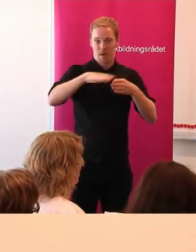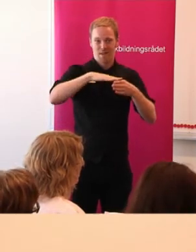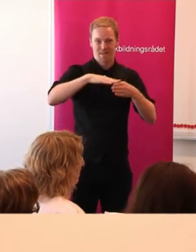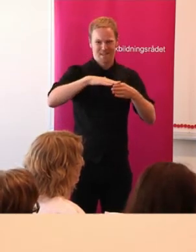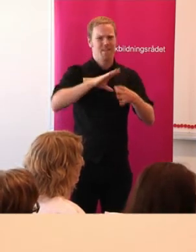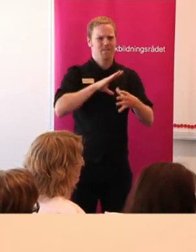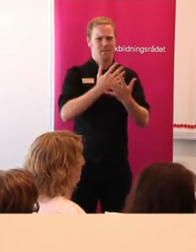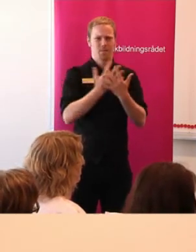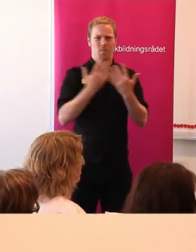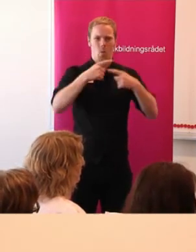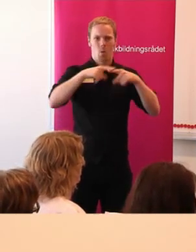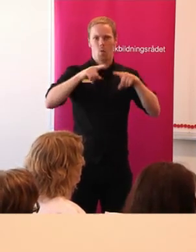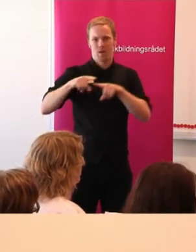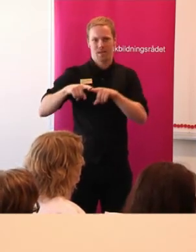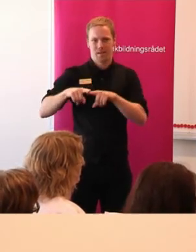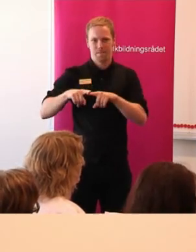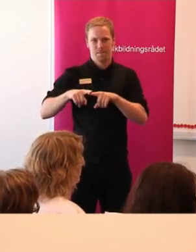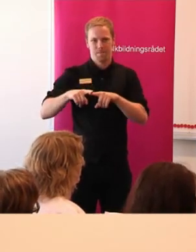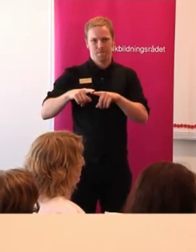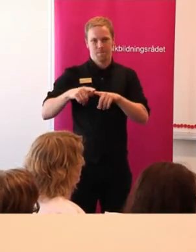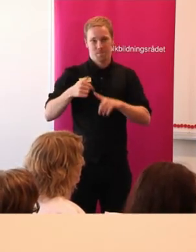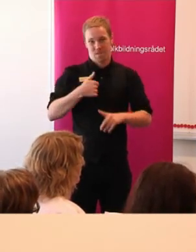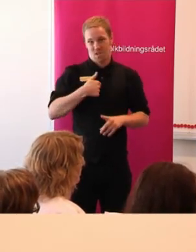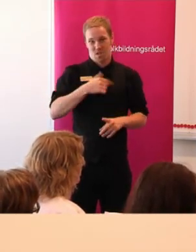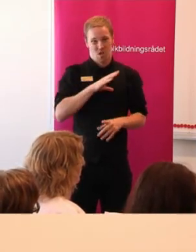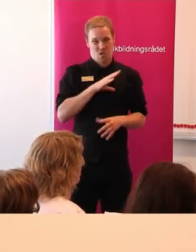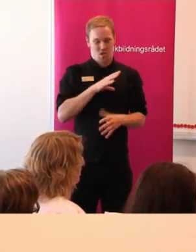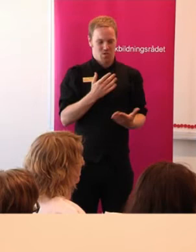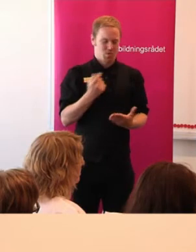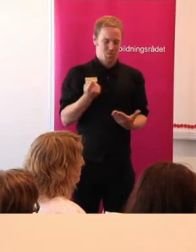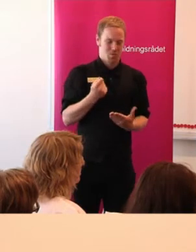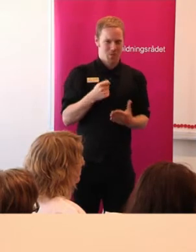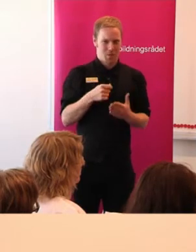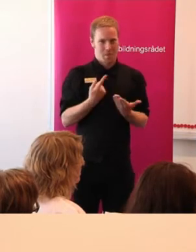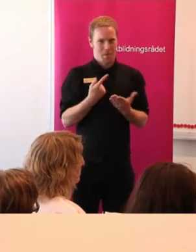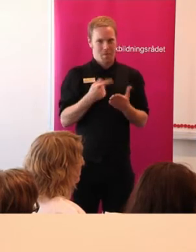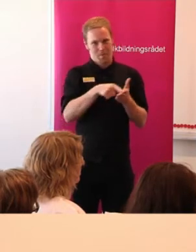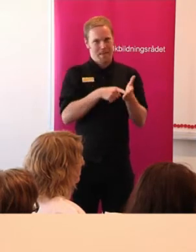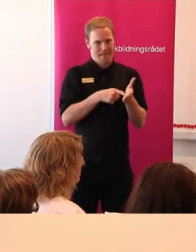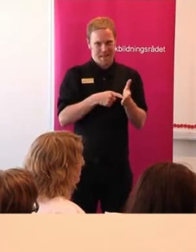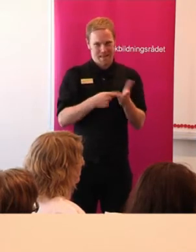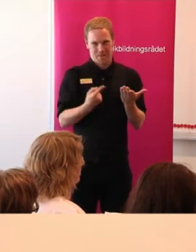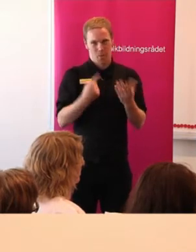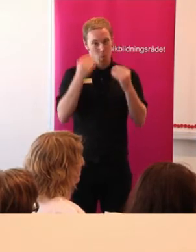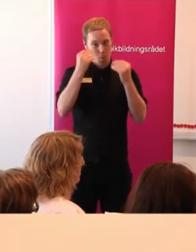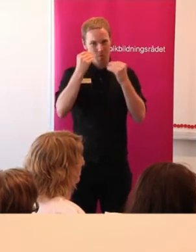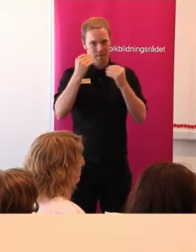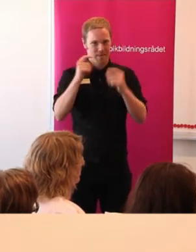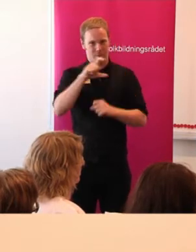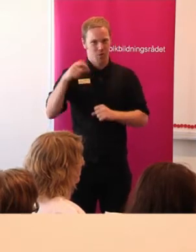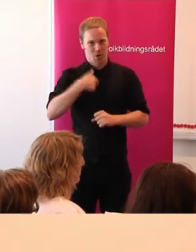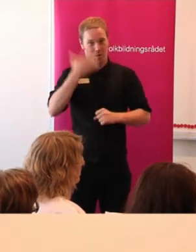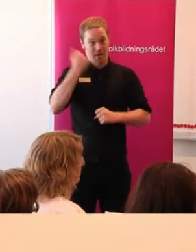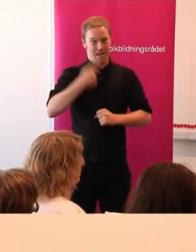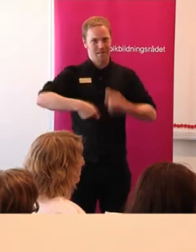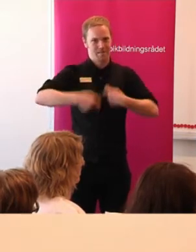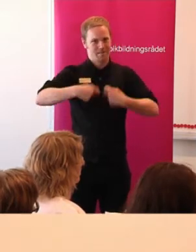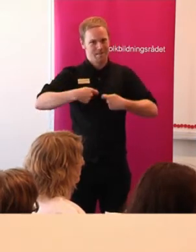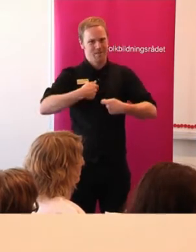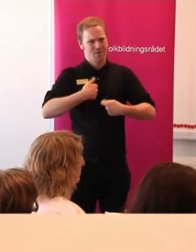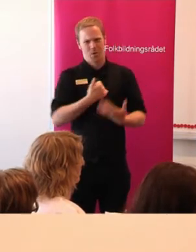ska ställa det mot varandra. Nu har inte jag något utbildningsföretag som jag kan saluföra här. Utan jag är bara riksdagsledamot.